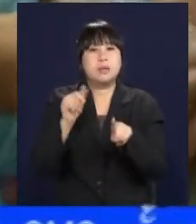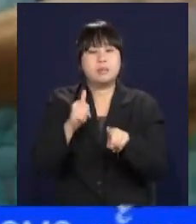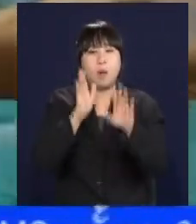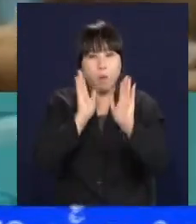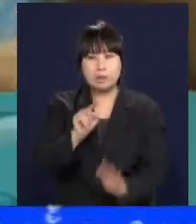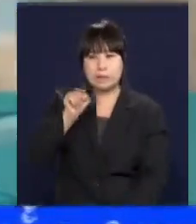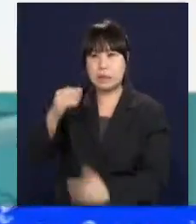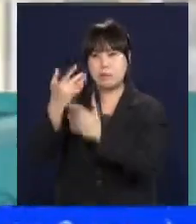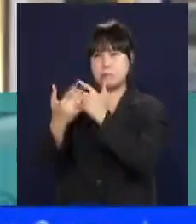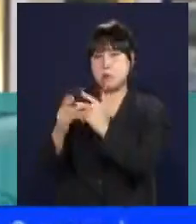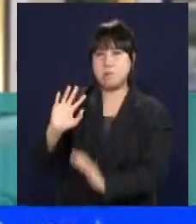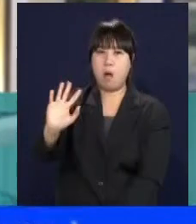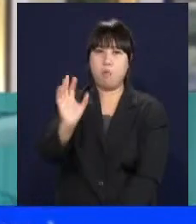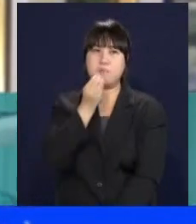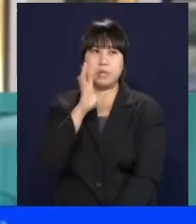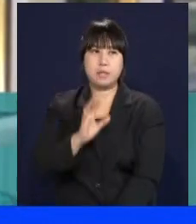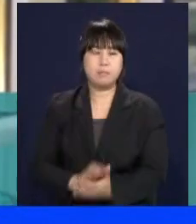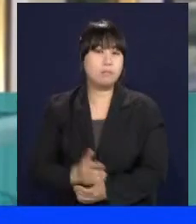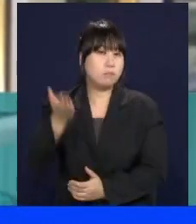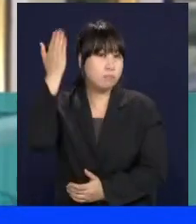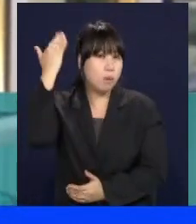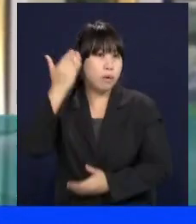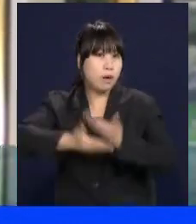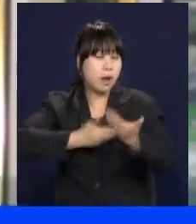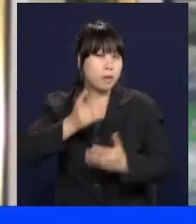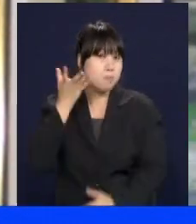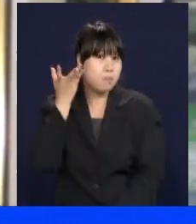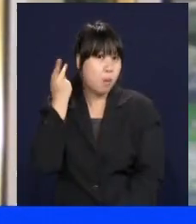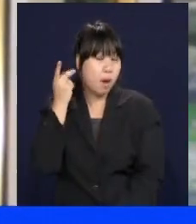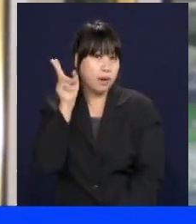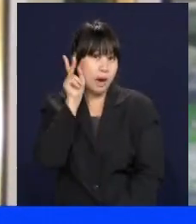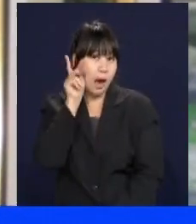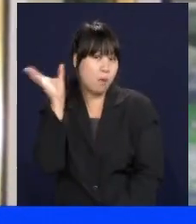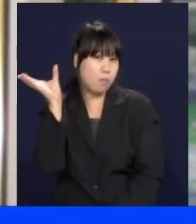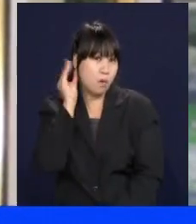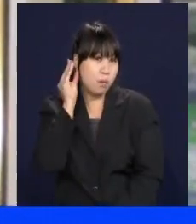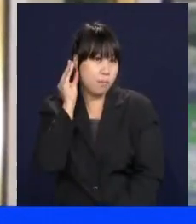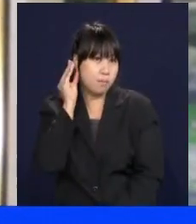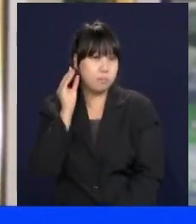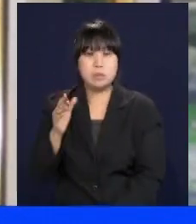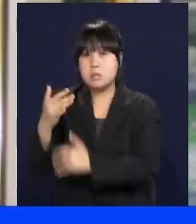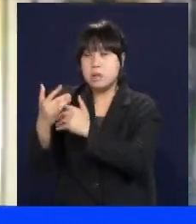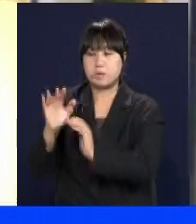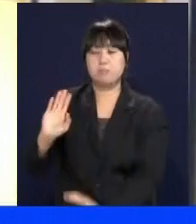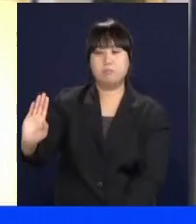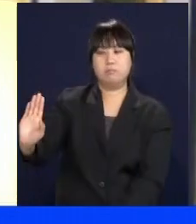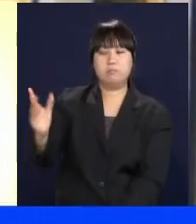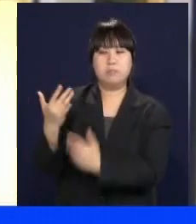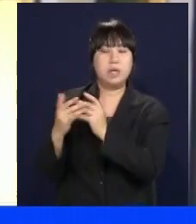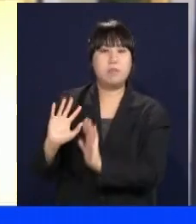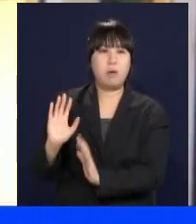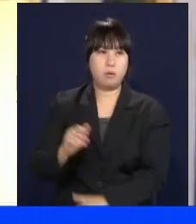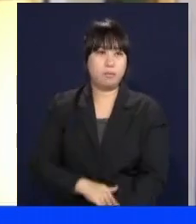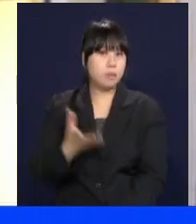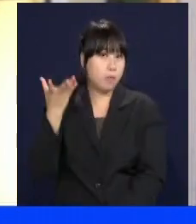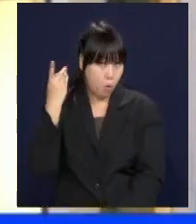แค่นั้นเองตอนแรกอ่ะขายอยู่แต่พอเมื่อวานนี้ได้ยินเสียงข่าวก็เลยไม่เอาไก่ไม่เอาเลือดมาขายเมื่อวานนี้ก็มีคน